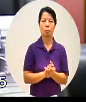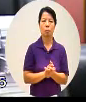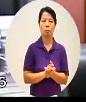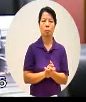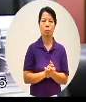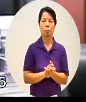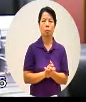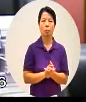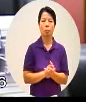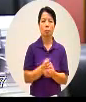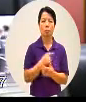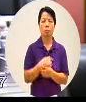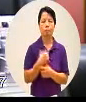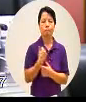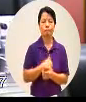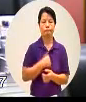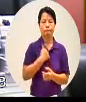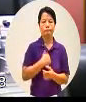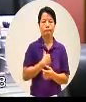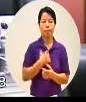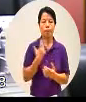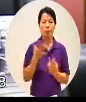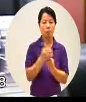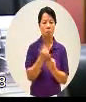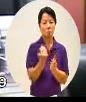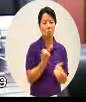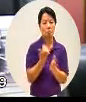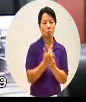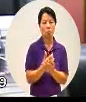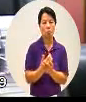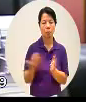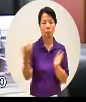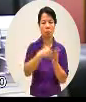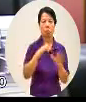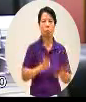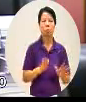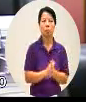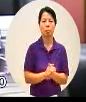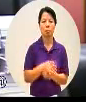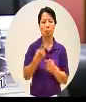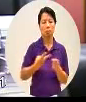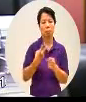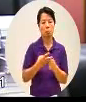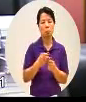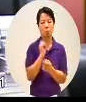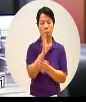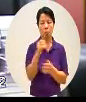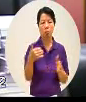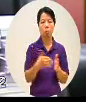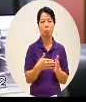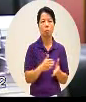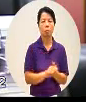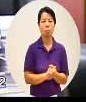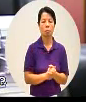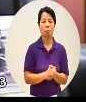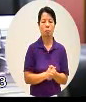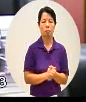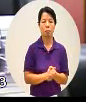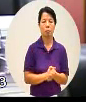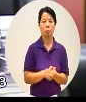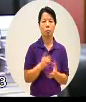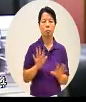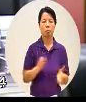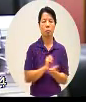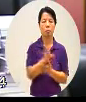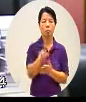啊，我嘛做悲哀呢，我从县市还没有合并，讲到现在，啊，快两年了。 这个部分哦，我跟议员做个报告